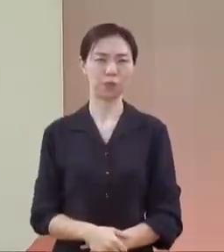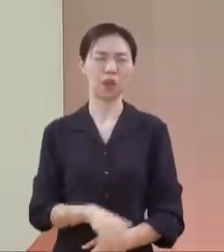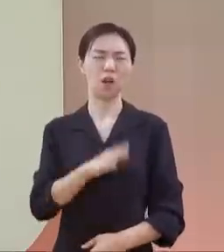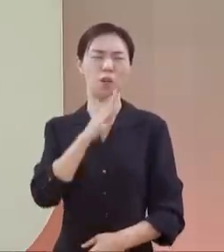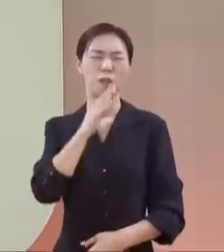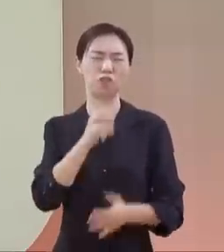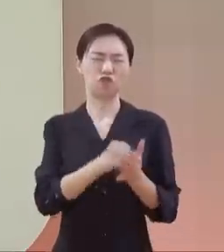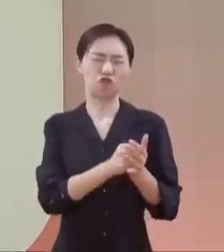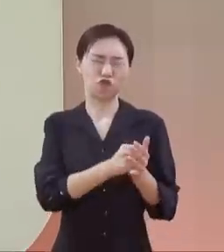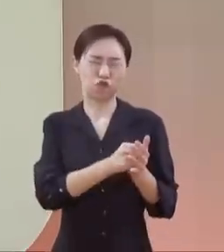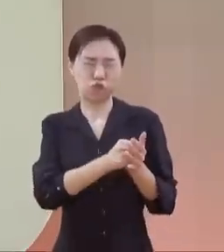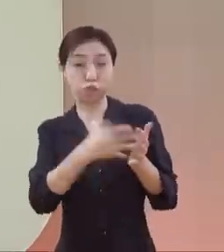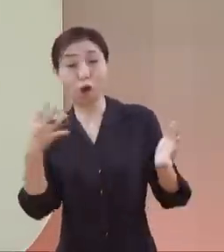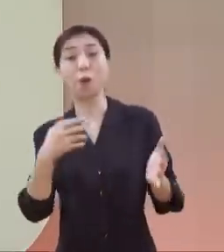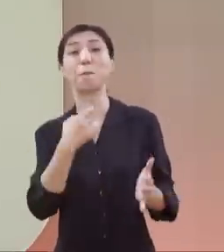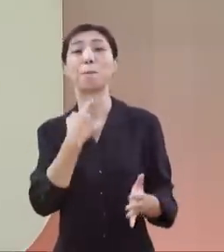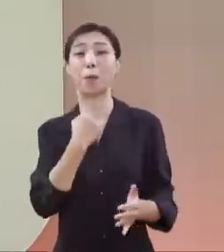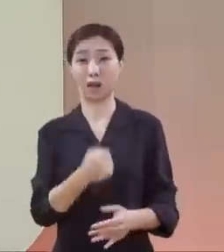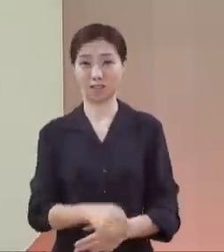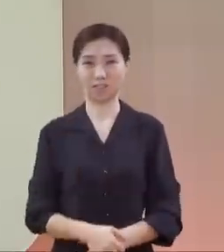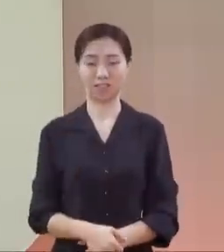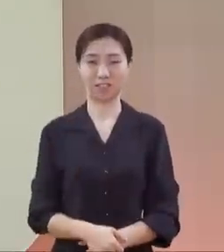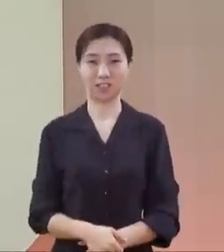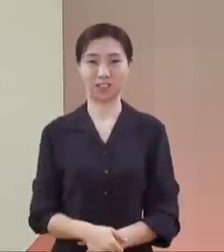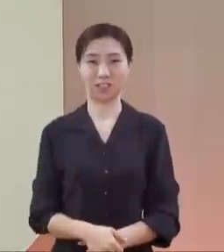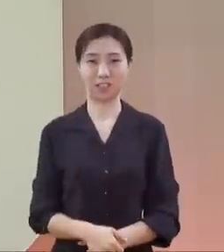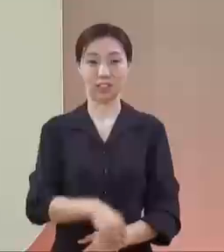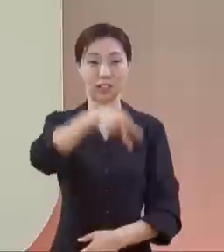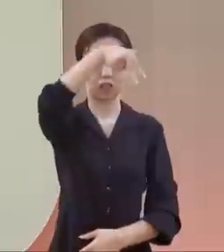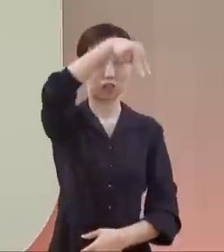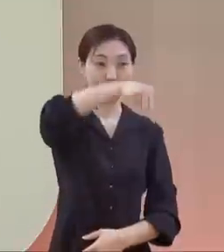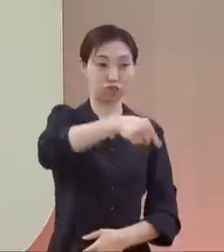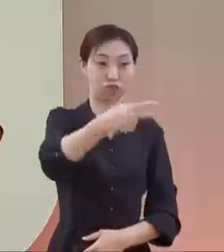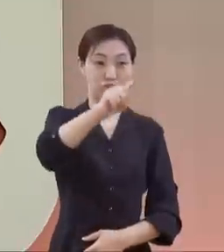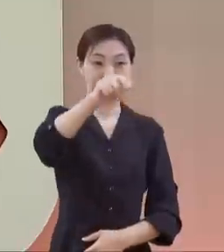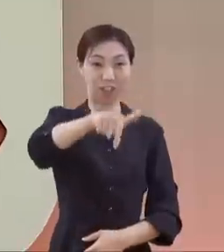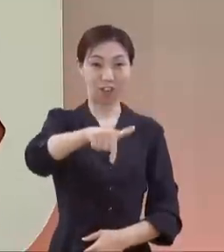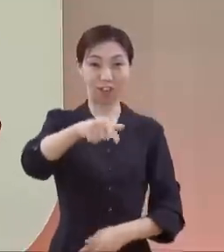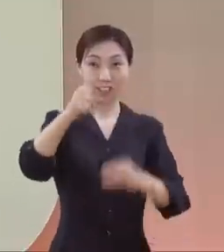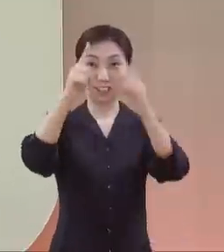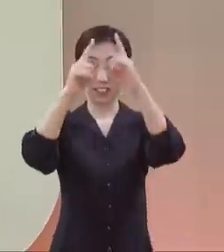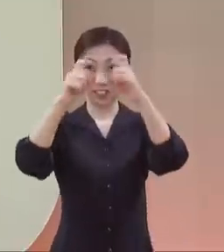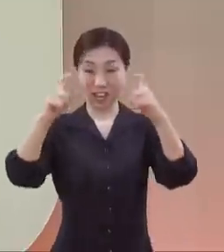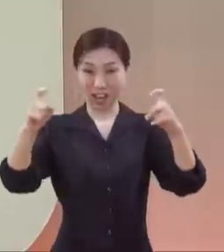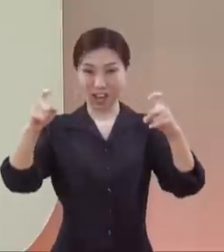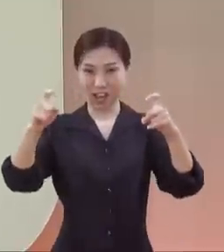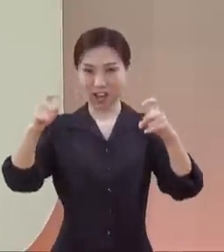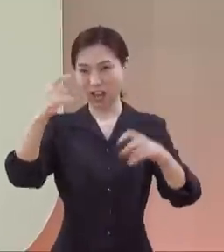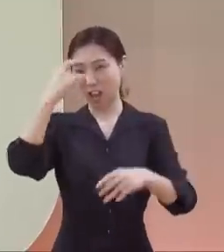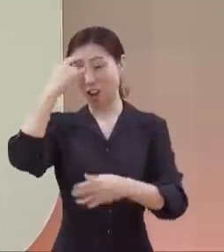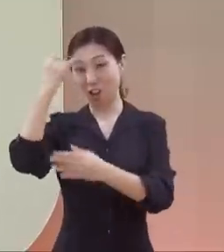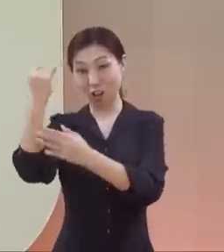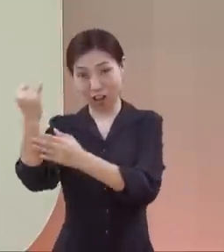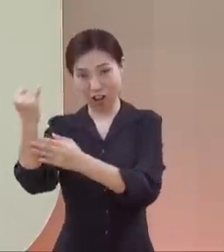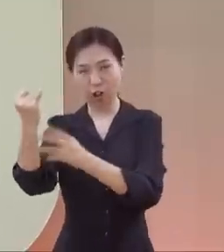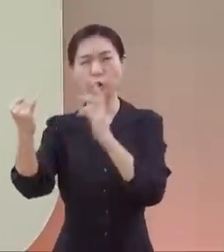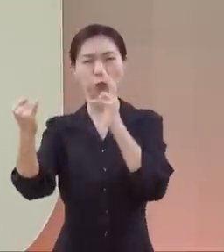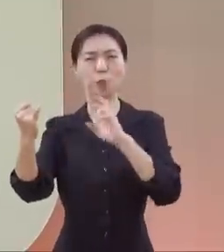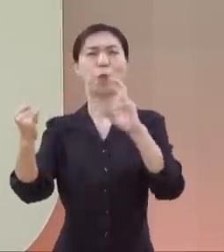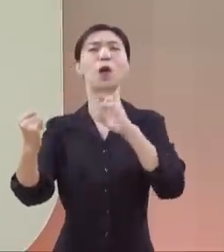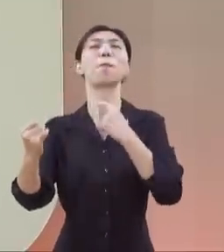수덕사의 여승이라는 노래를 부르셨던 그 원로 가수분이